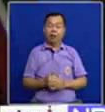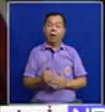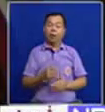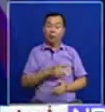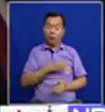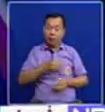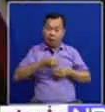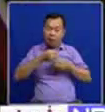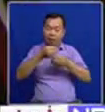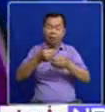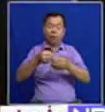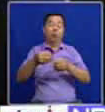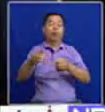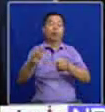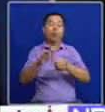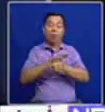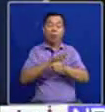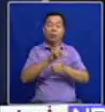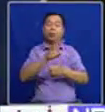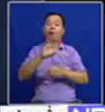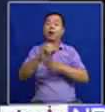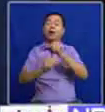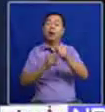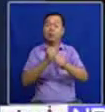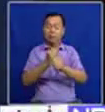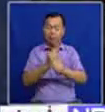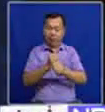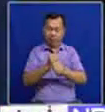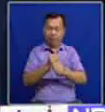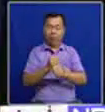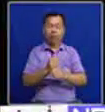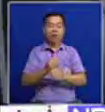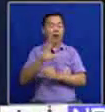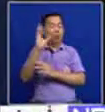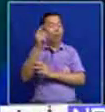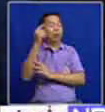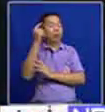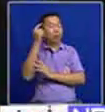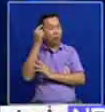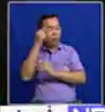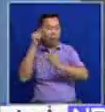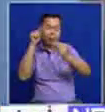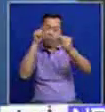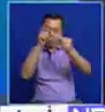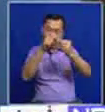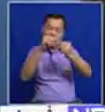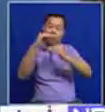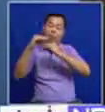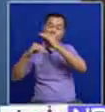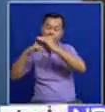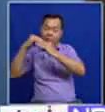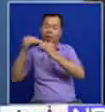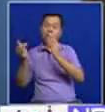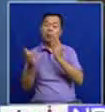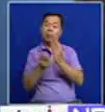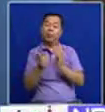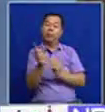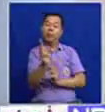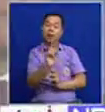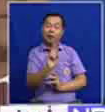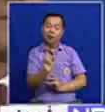โอกาสครบรอบ150ปี ITUเพื่อที่จะให้โลกรู้จุดประสงค์เป้าหมายการพัฒนาเทคโนโลยีในอนาค